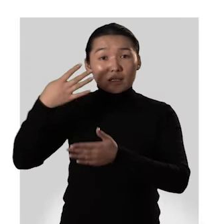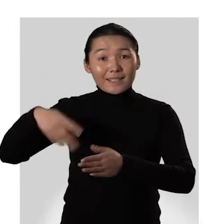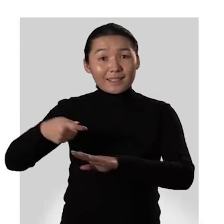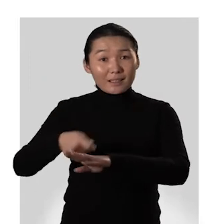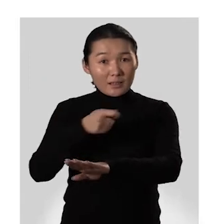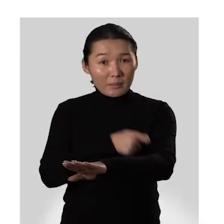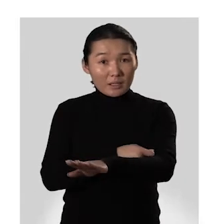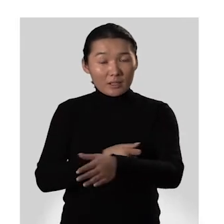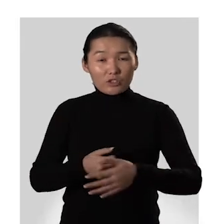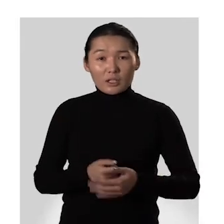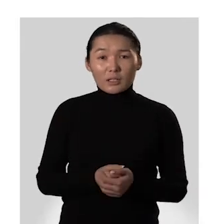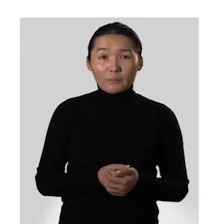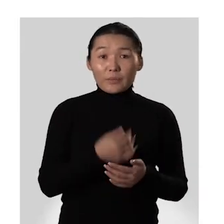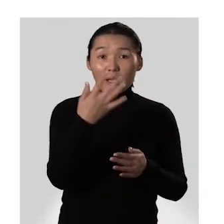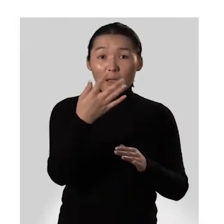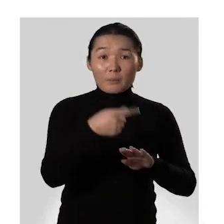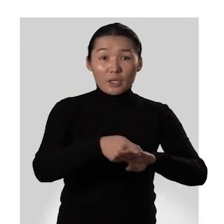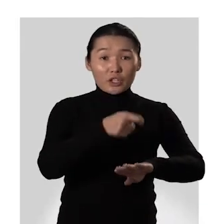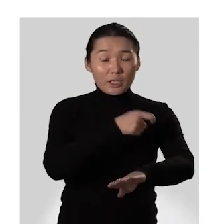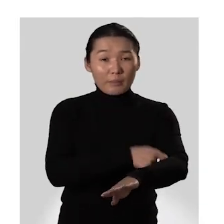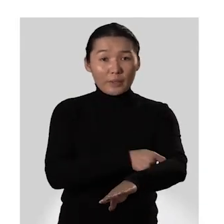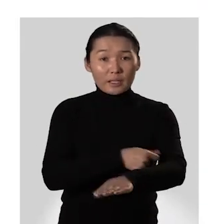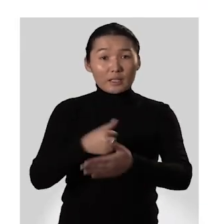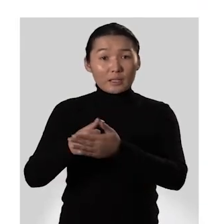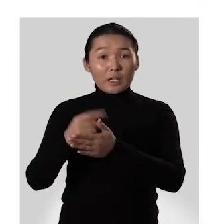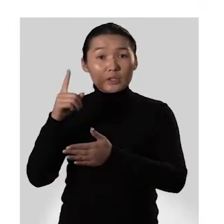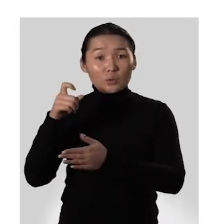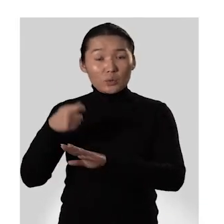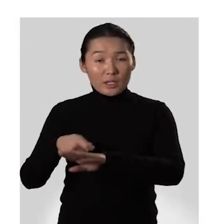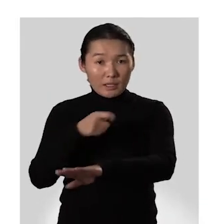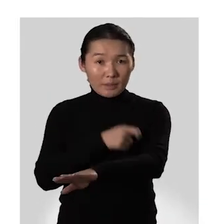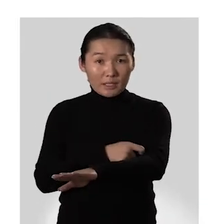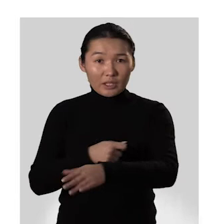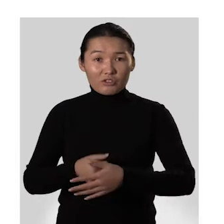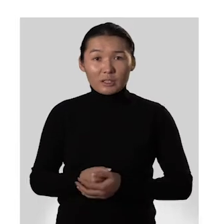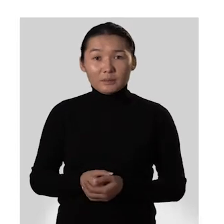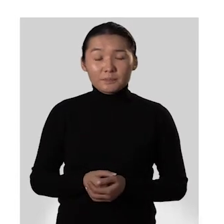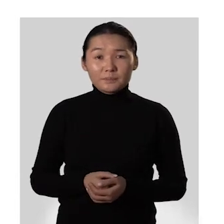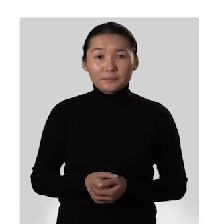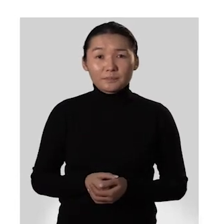чейин, 5 километрден 100 километрге чейин.